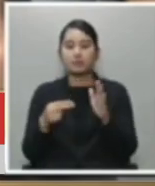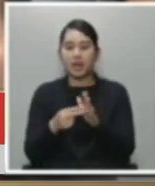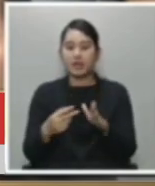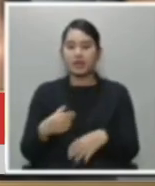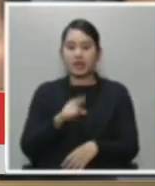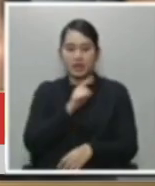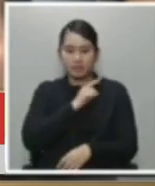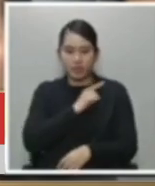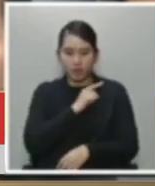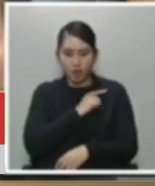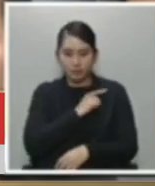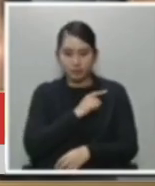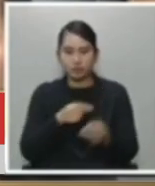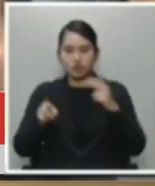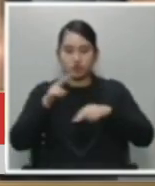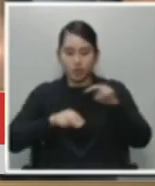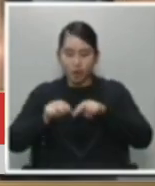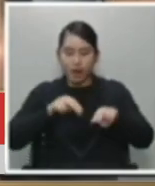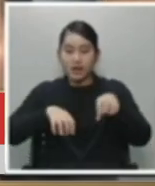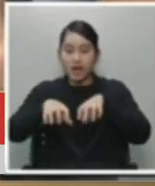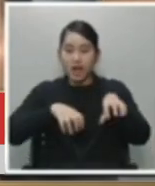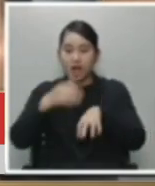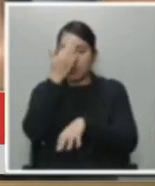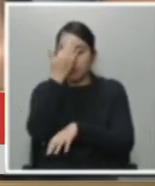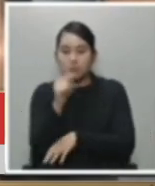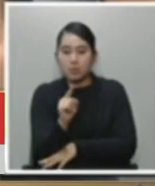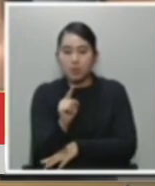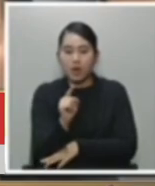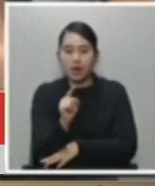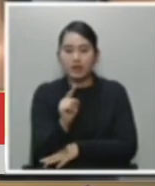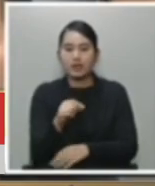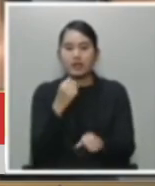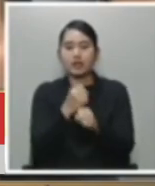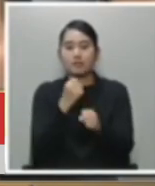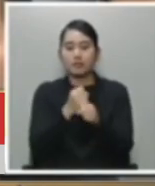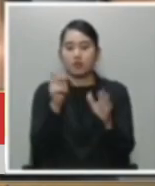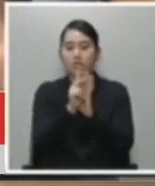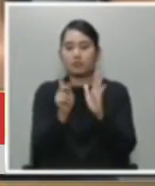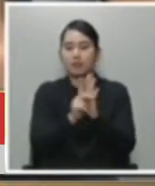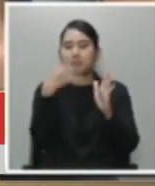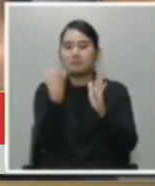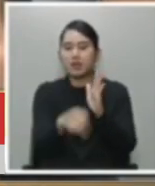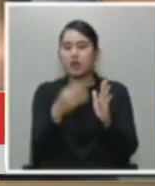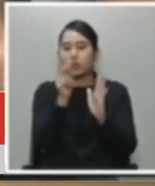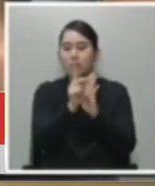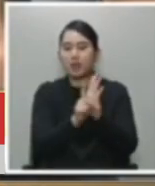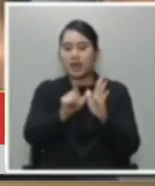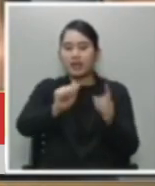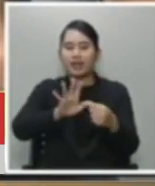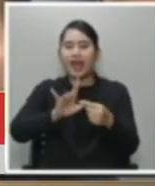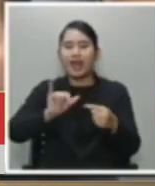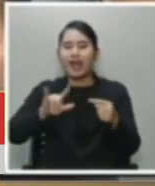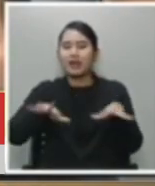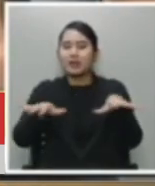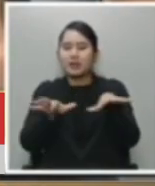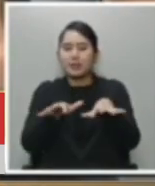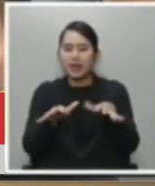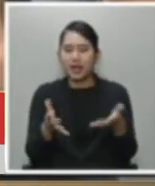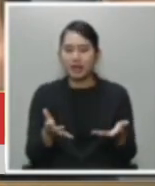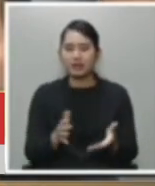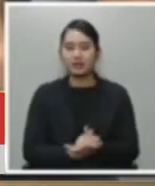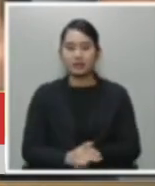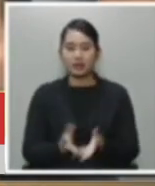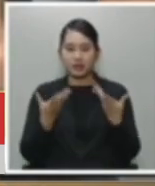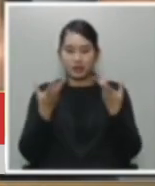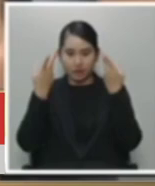ครั้งนี้เพราะเห็นว่าเป็นการกระทำผิดกฎหมายอาญาธรรมดาประกอบกับน